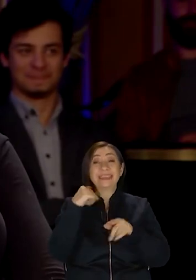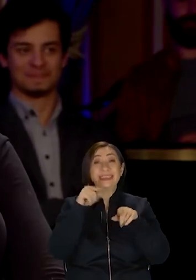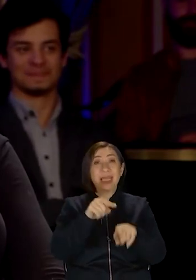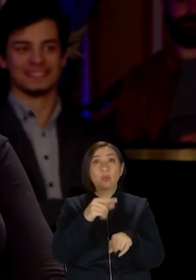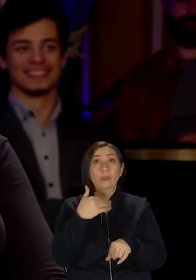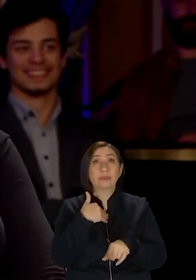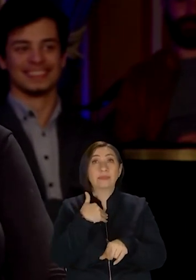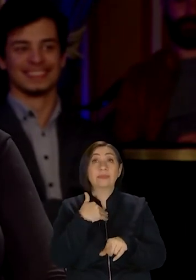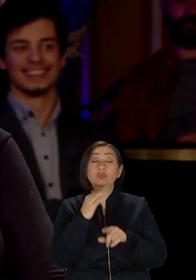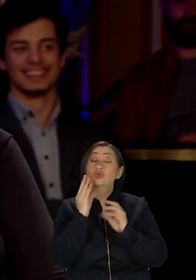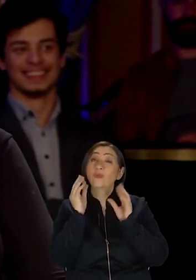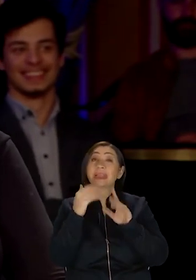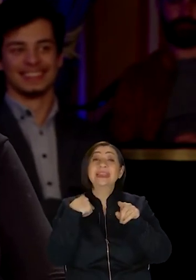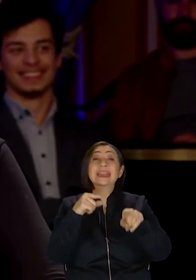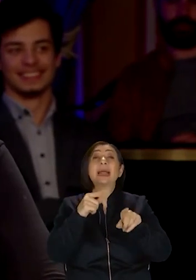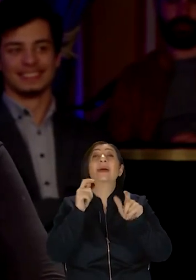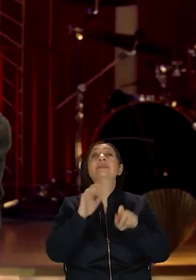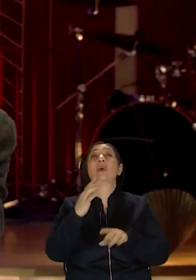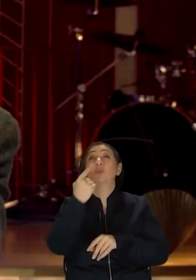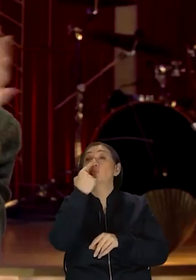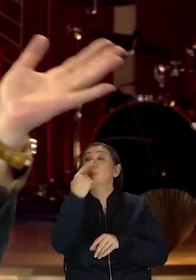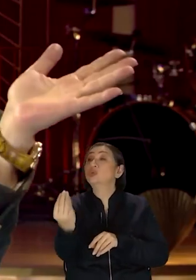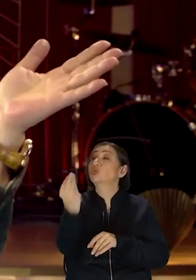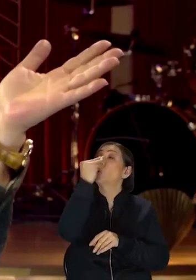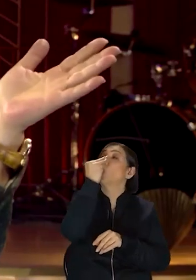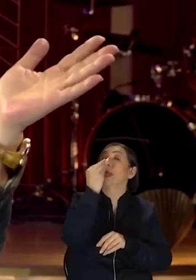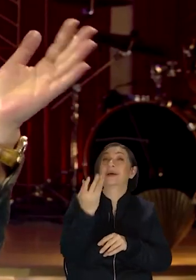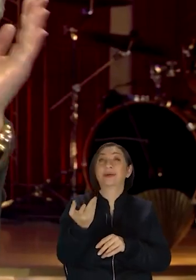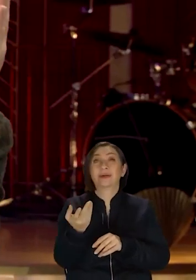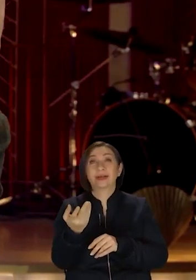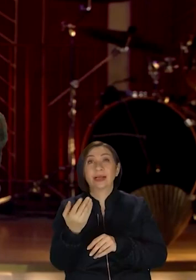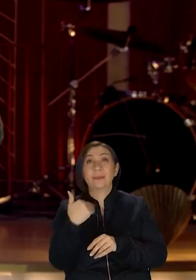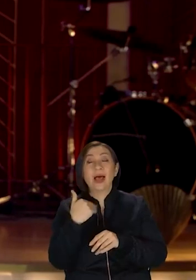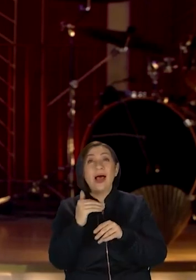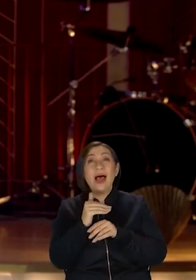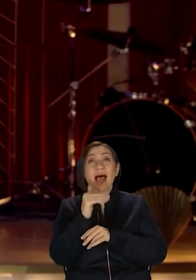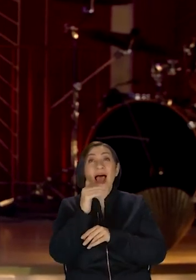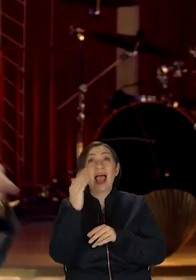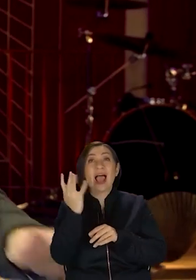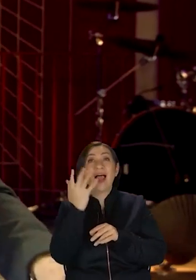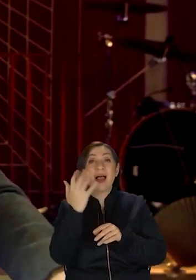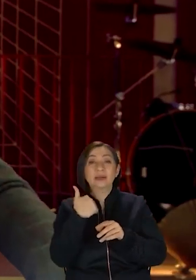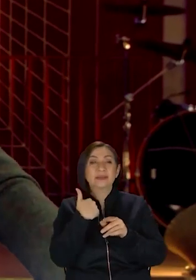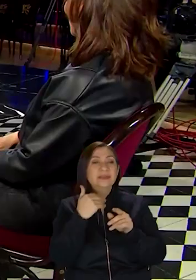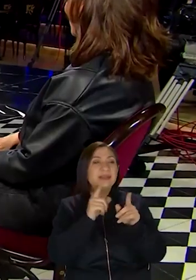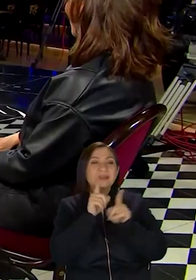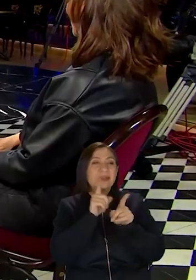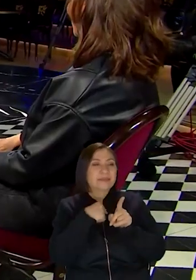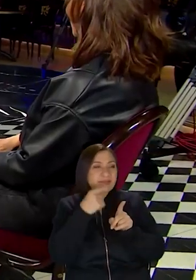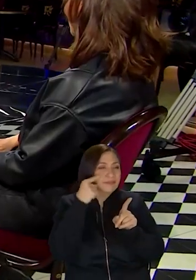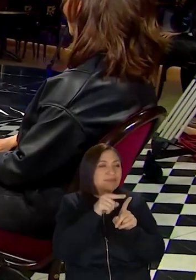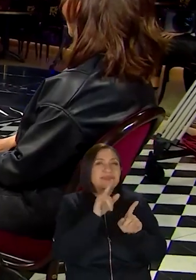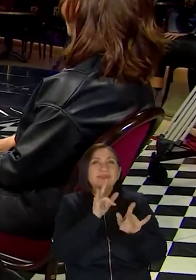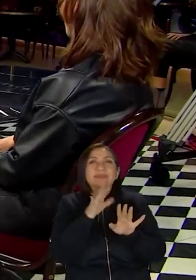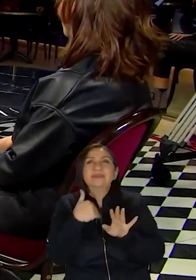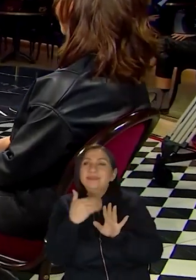Ben de o kadar abi, bilmiyorum. Takip etmezsem de zaten burnuma sokuyorlardı. Ya ben hayatımda tanıyabileceğin en analog adamlardan biriyim. Dolayısıyla bayılıyorum sana.